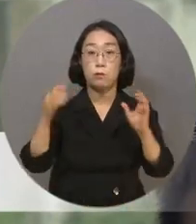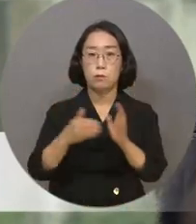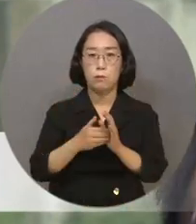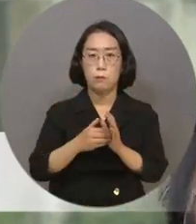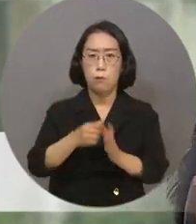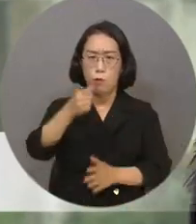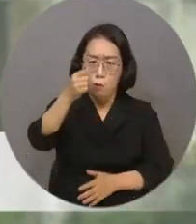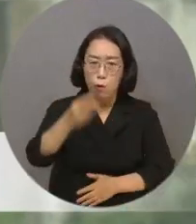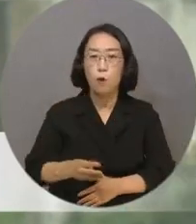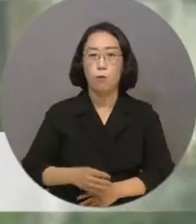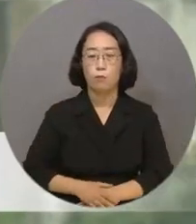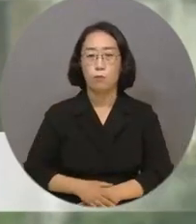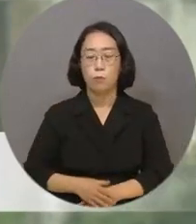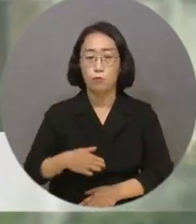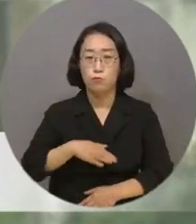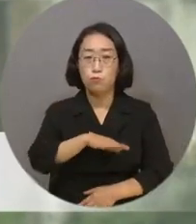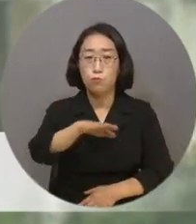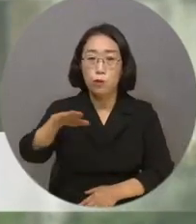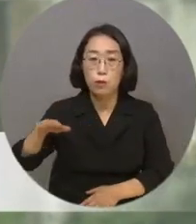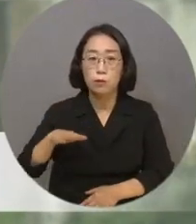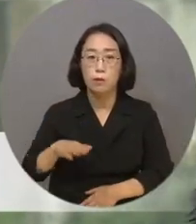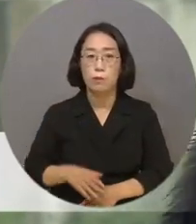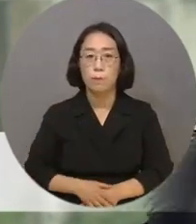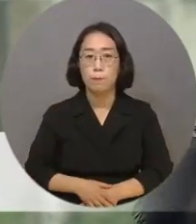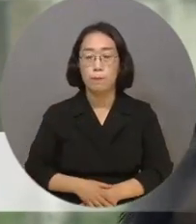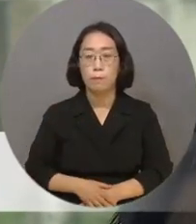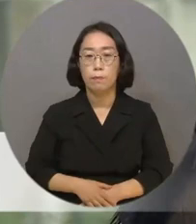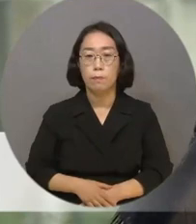많이 했기 때문에 우리는 거기서